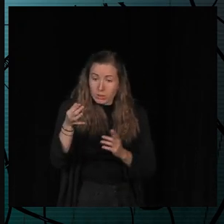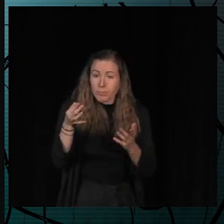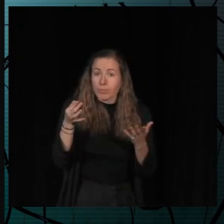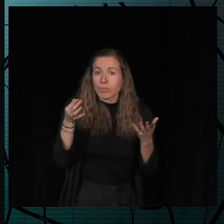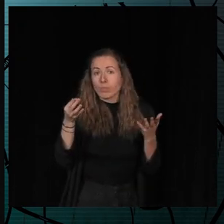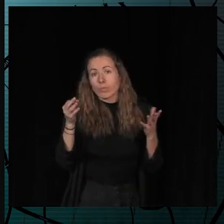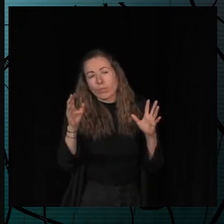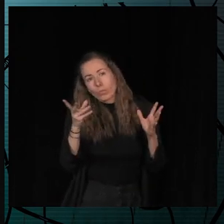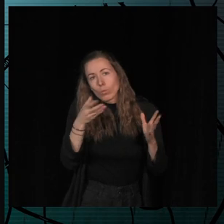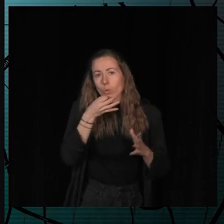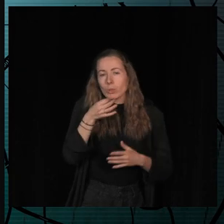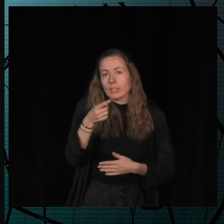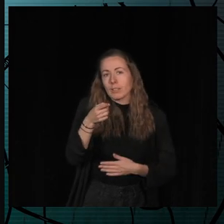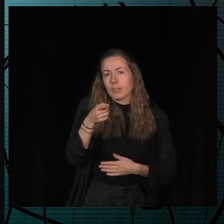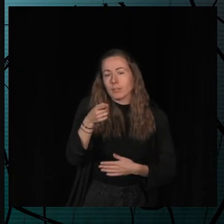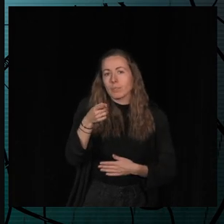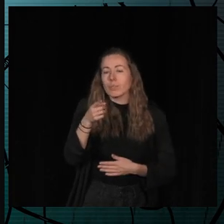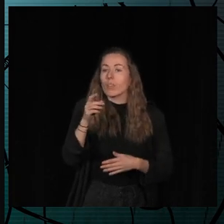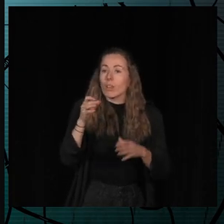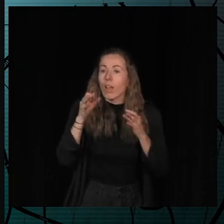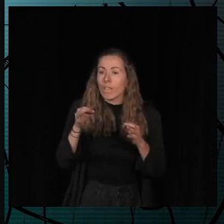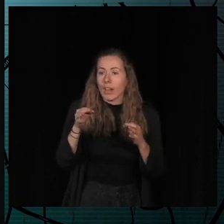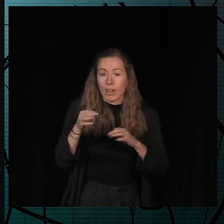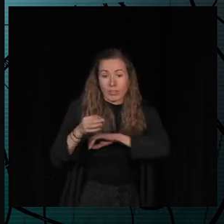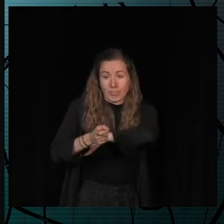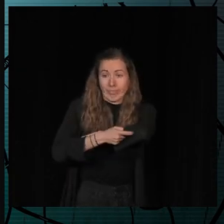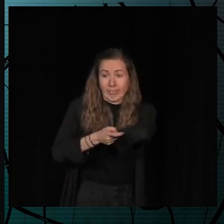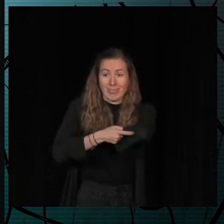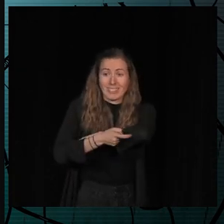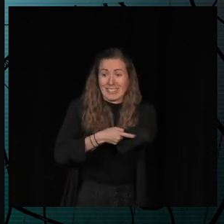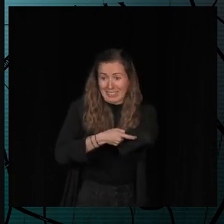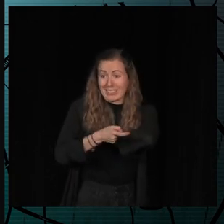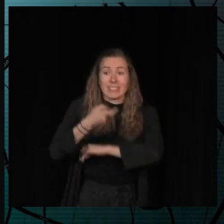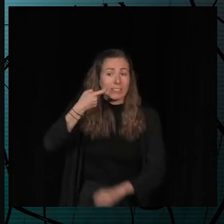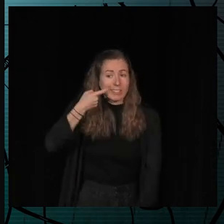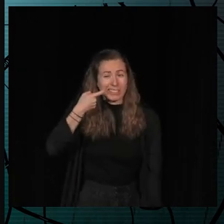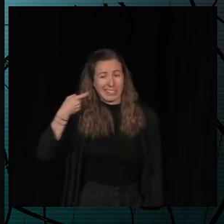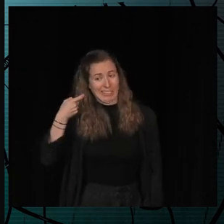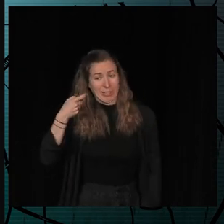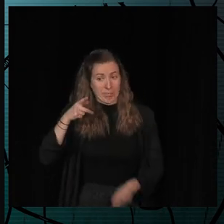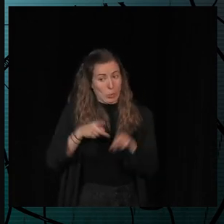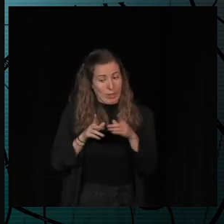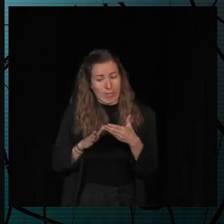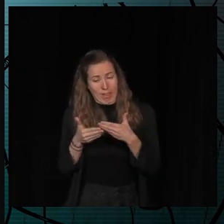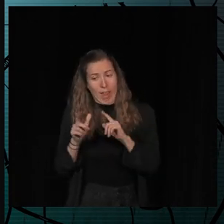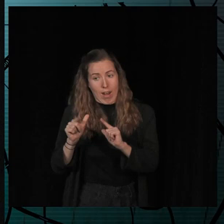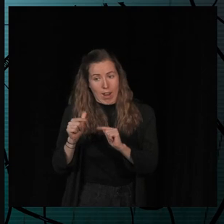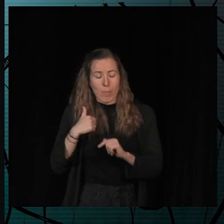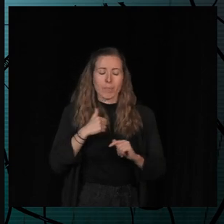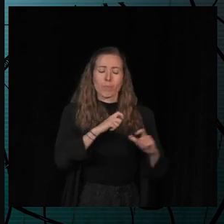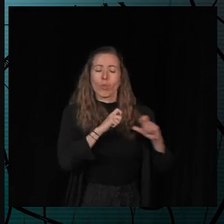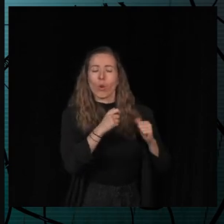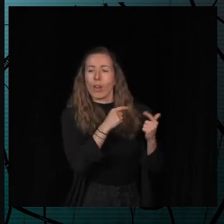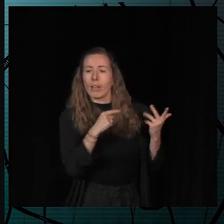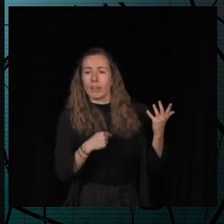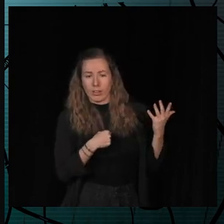peu indirecte sur la question d'une addiction potentielle et de la part des de certains collègues il n'y